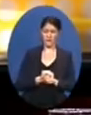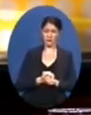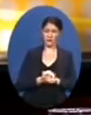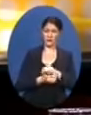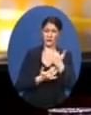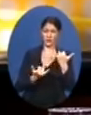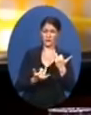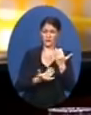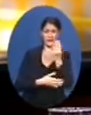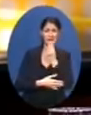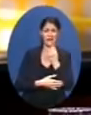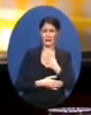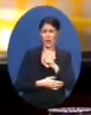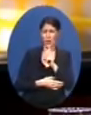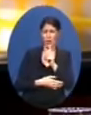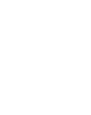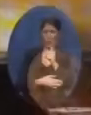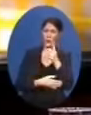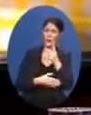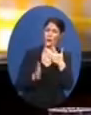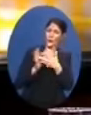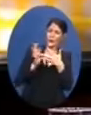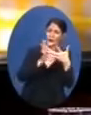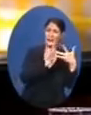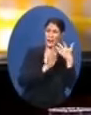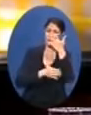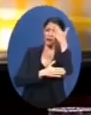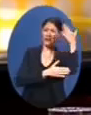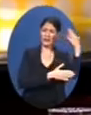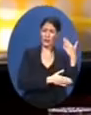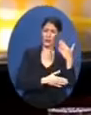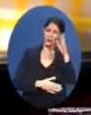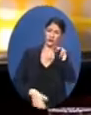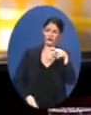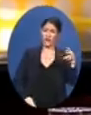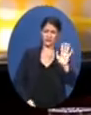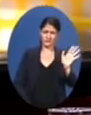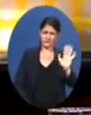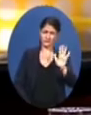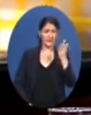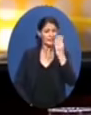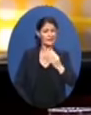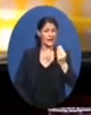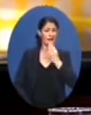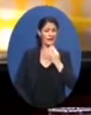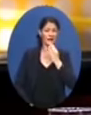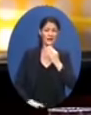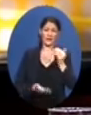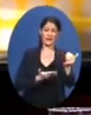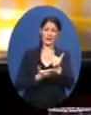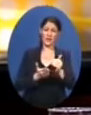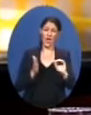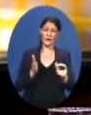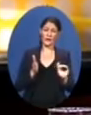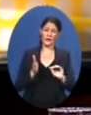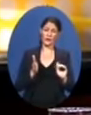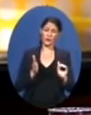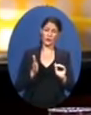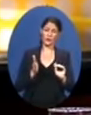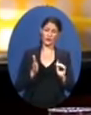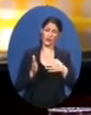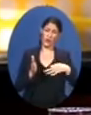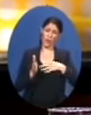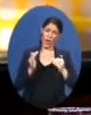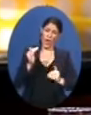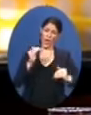שלוש שנים, בישראל, אנחנו לא הולך לשוויץ או לכל מדינות באירופה, שכר המינימום עולה בצורה מאוד משמעותית, ובניגוד לכל הטענות